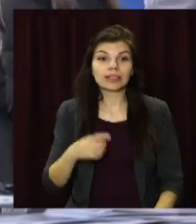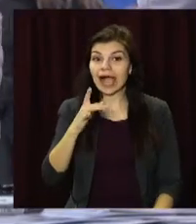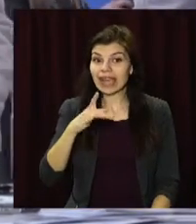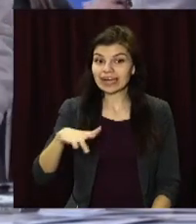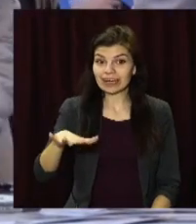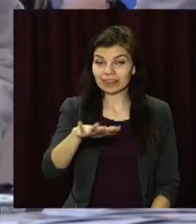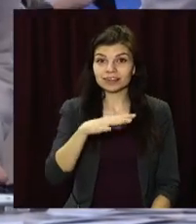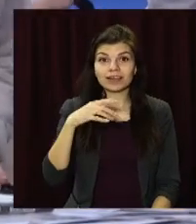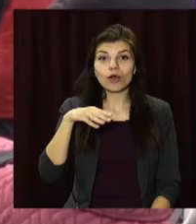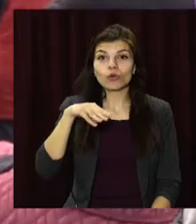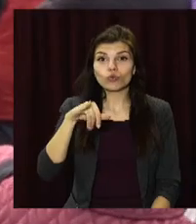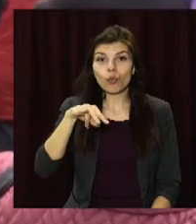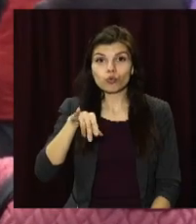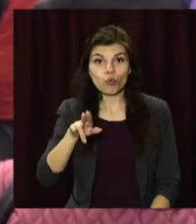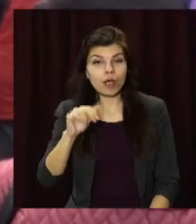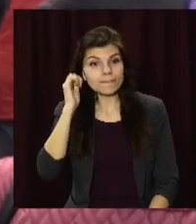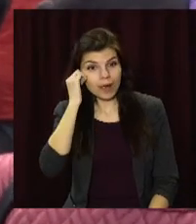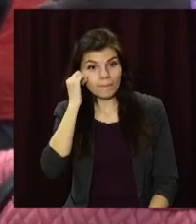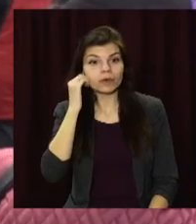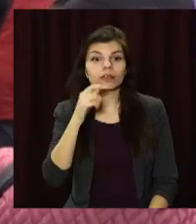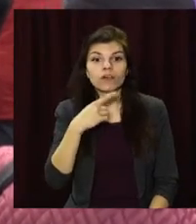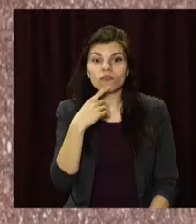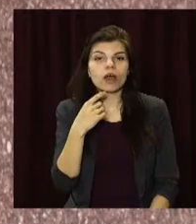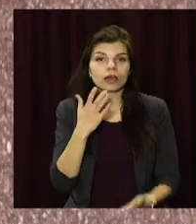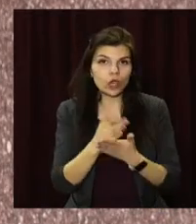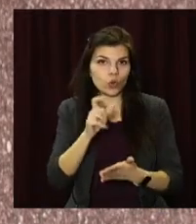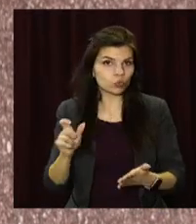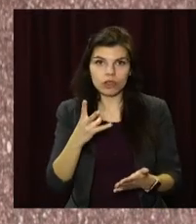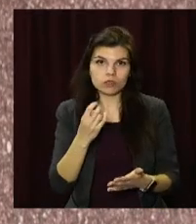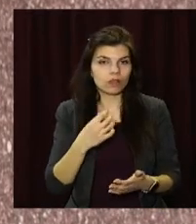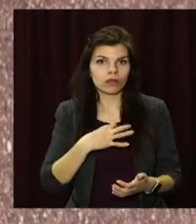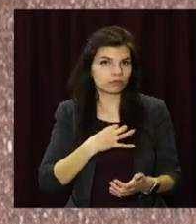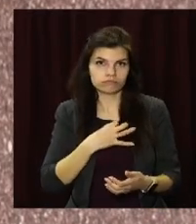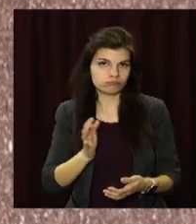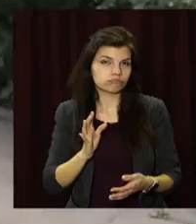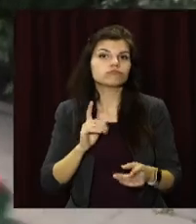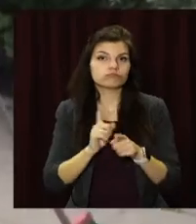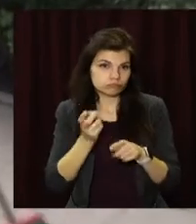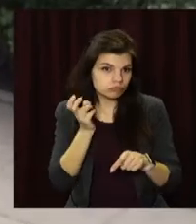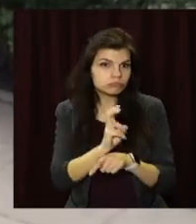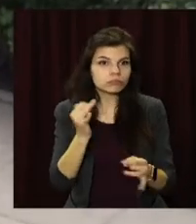Регіональний марафон «Толока пам'яті» збирає однодумців та небайдужих. Усе для того, щоб разом відновити